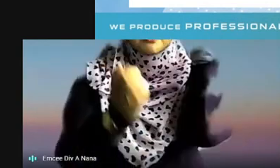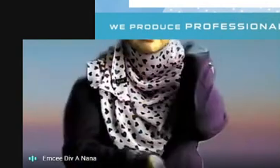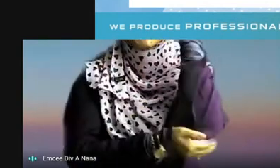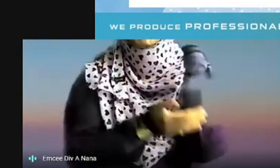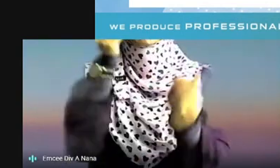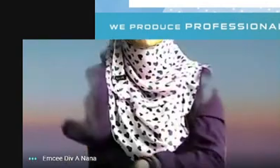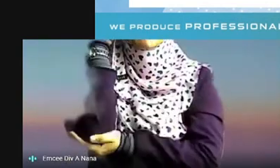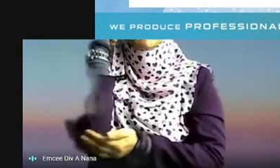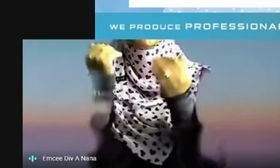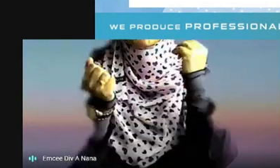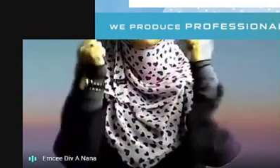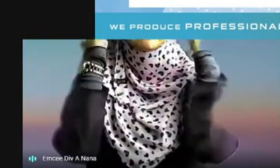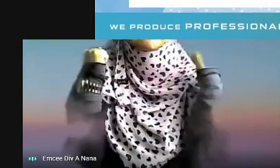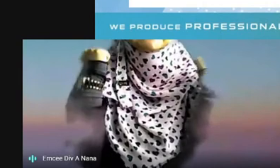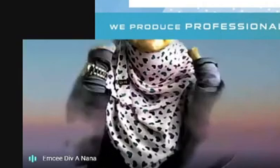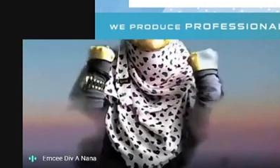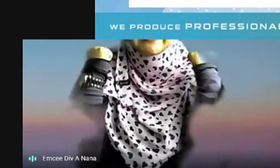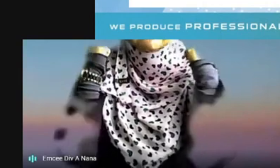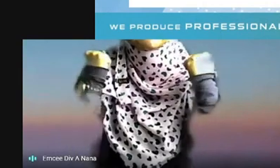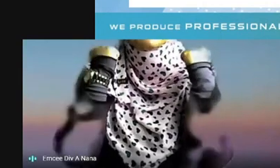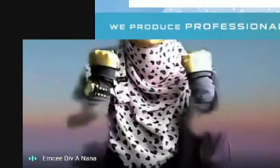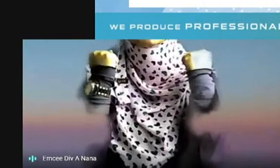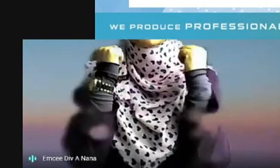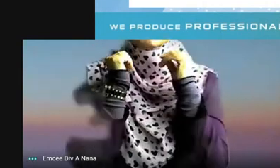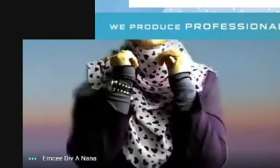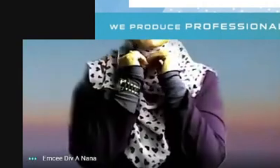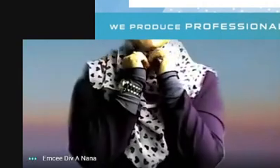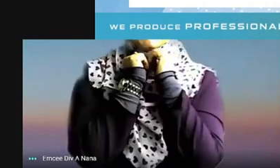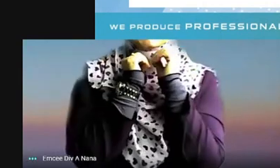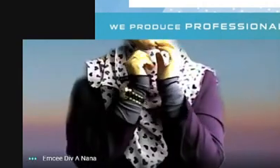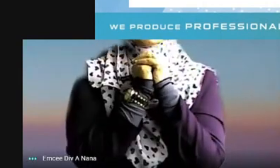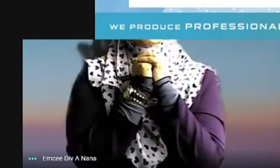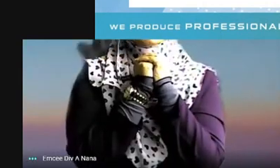tu siku dia tu berada di atas meja.